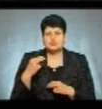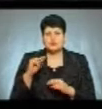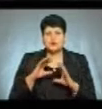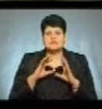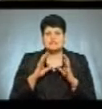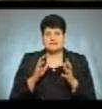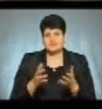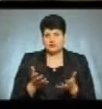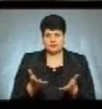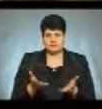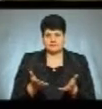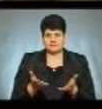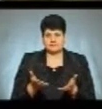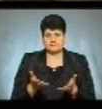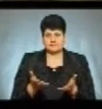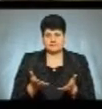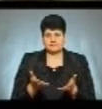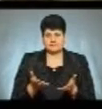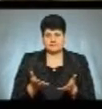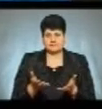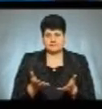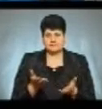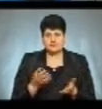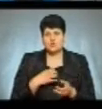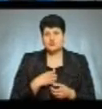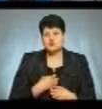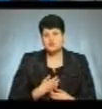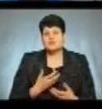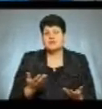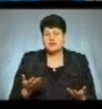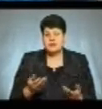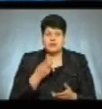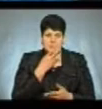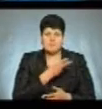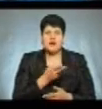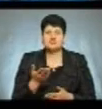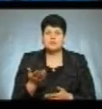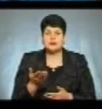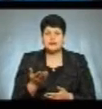світу, досить таки сумні. В той же час, як бачите,